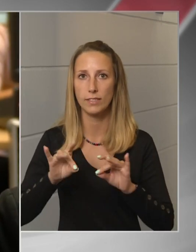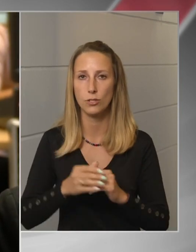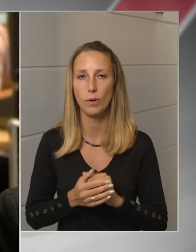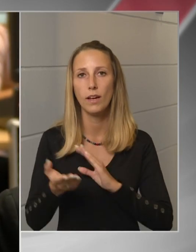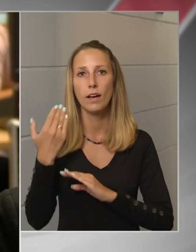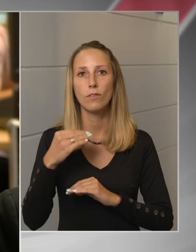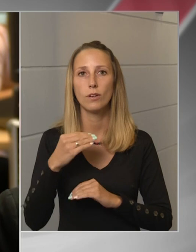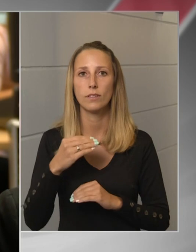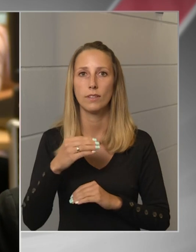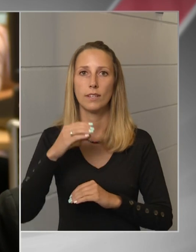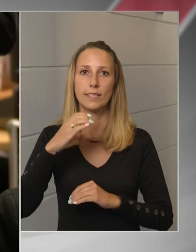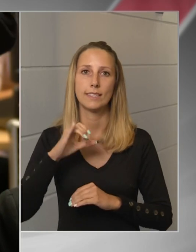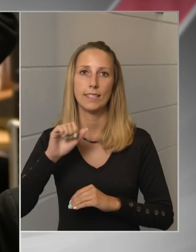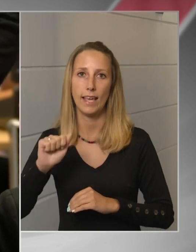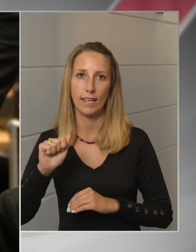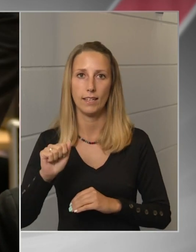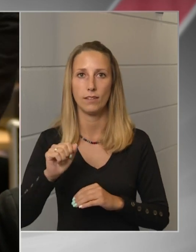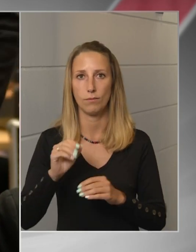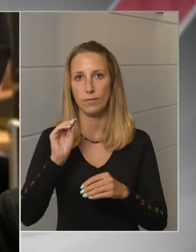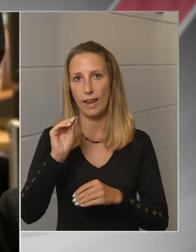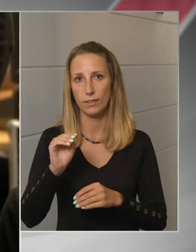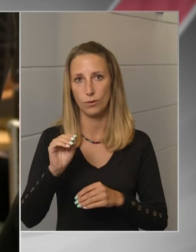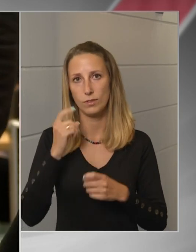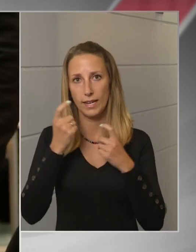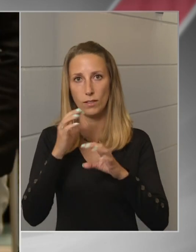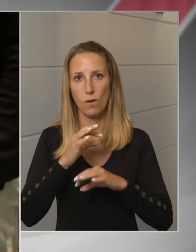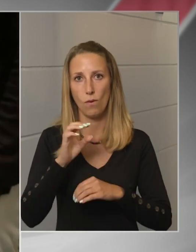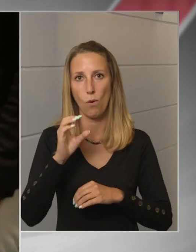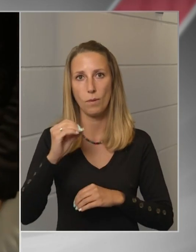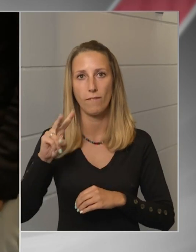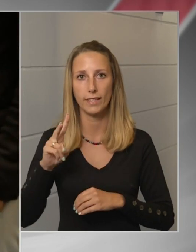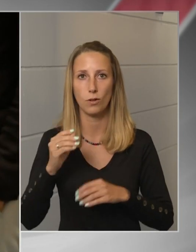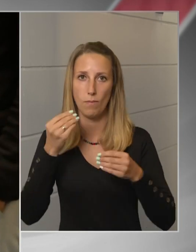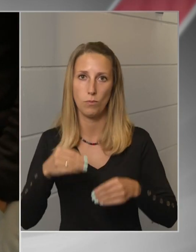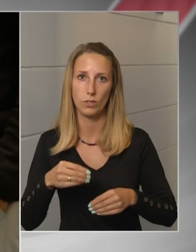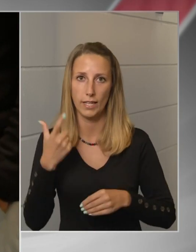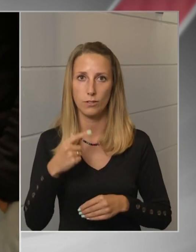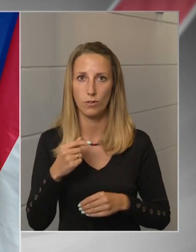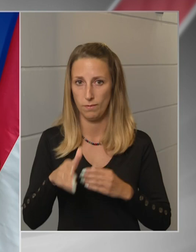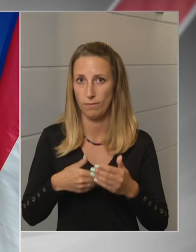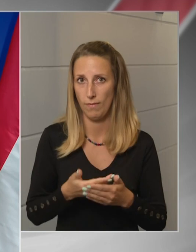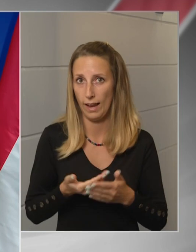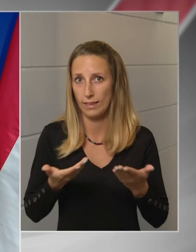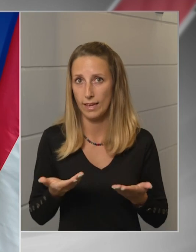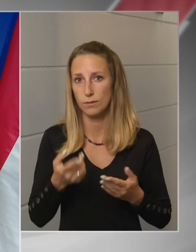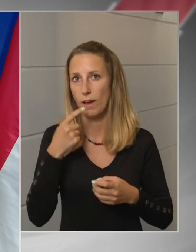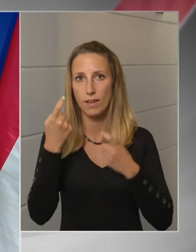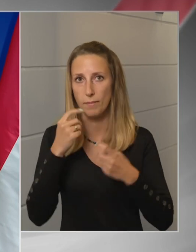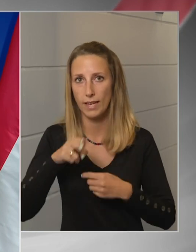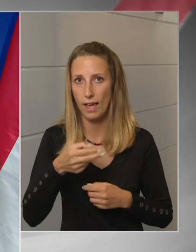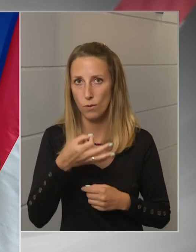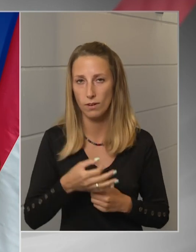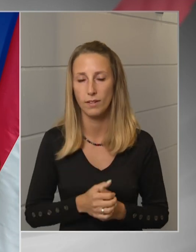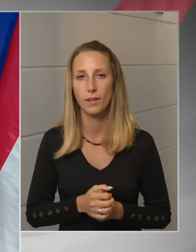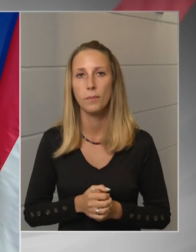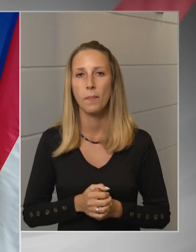volt CIA elemző szerint a cél Orbán Viktor megbuktatása volt. Meglepte ez, illetve mi a vélemény erről? Hát